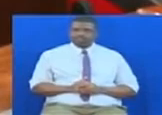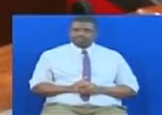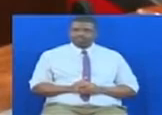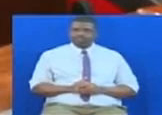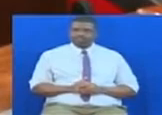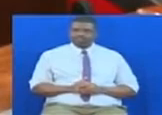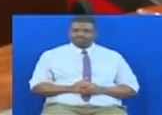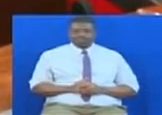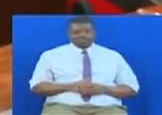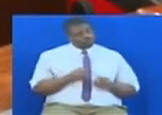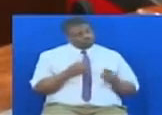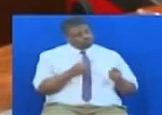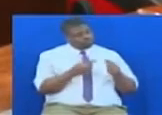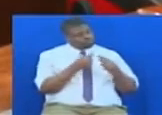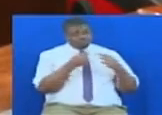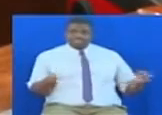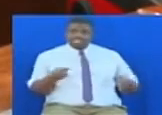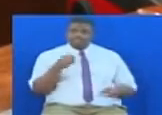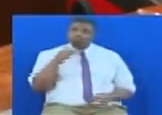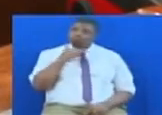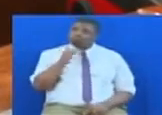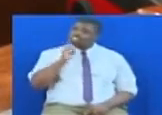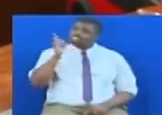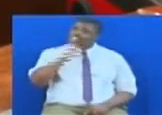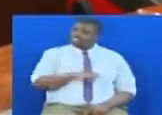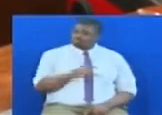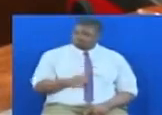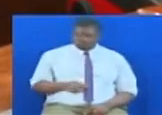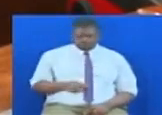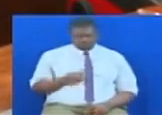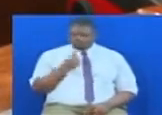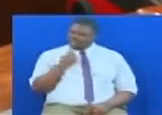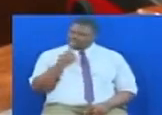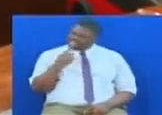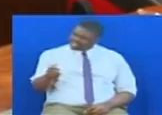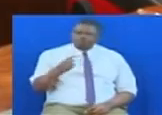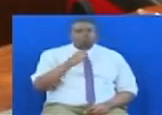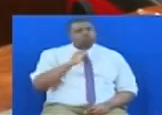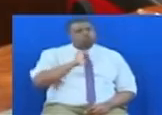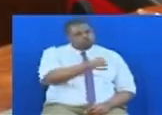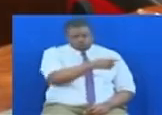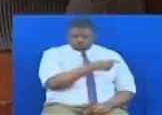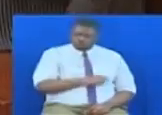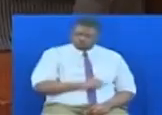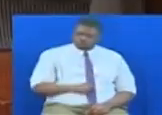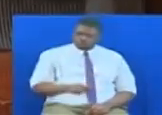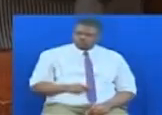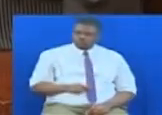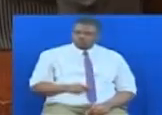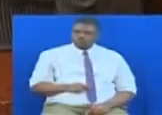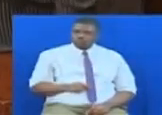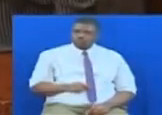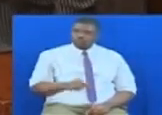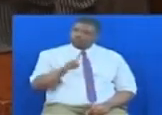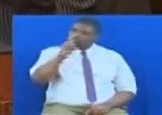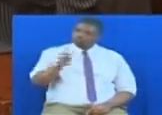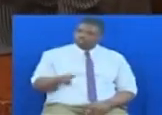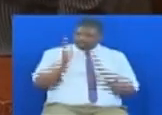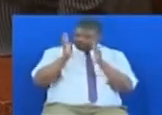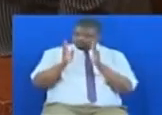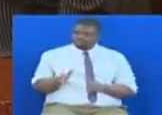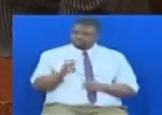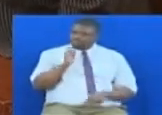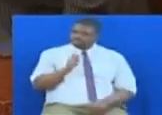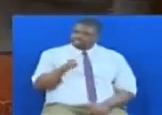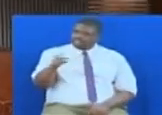Hatuwezi kuwa na upinzani wa uongo uongo kila kukicha, Mheshimiwa Spika. Wanasema uongo. Hebu nikuulize Mheshimiwa Spika, wakati wote